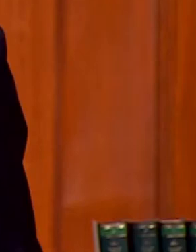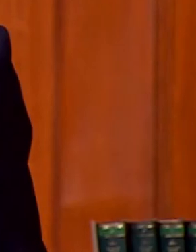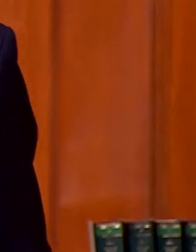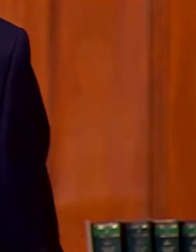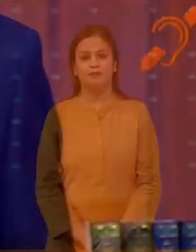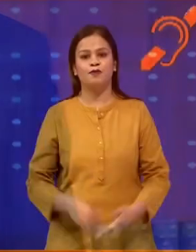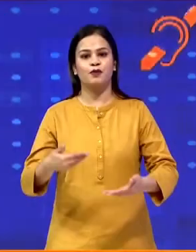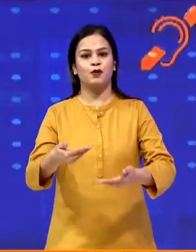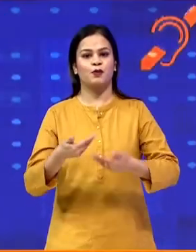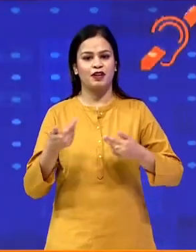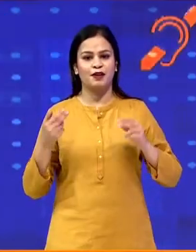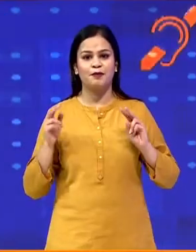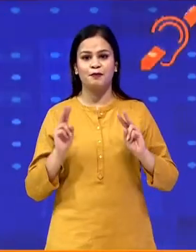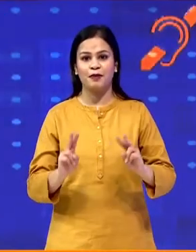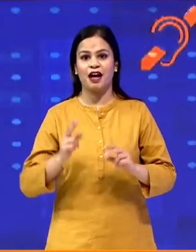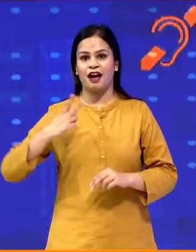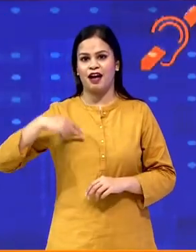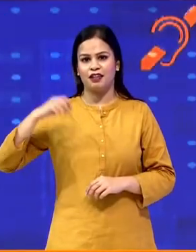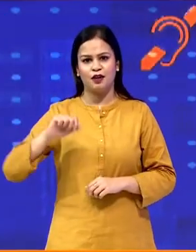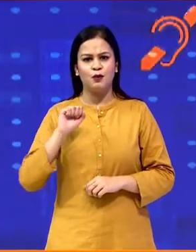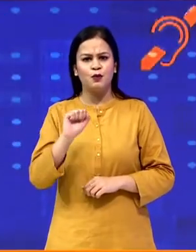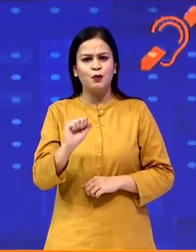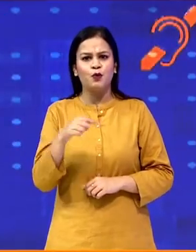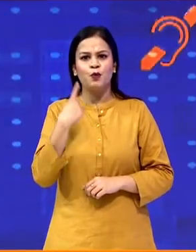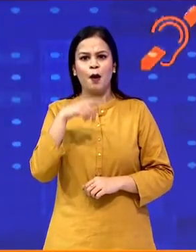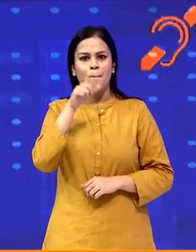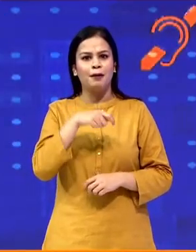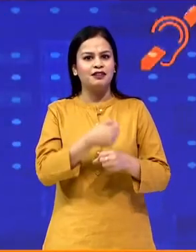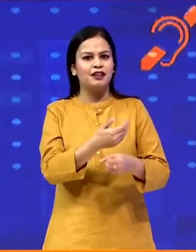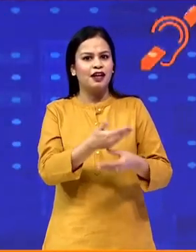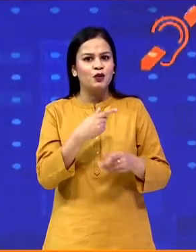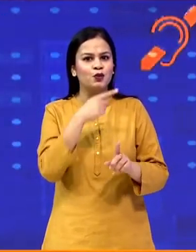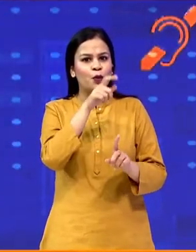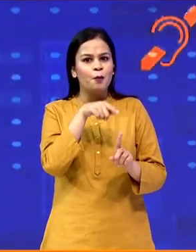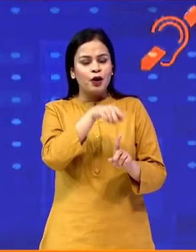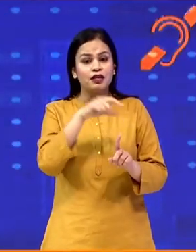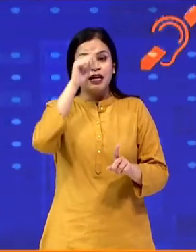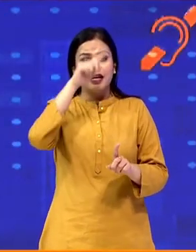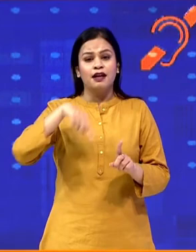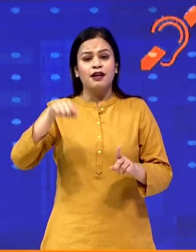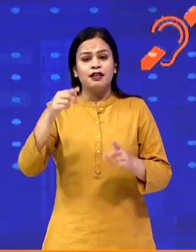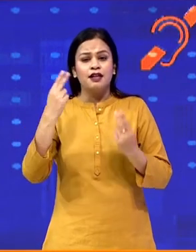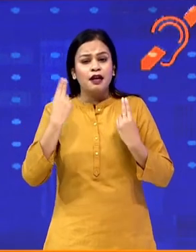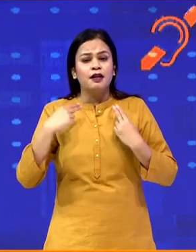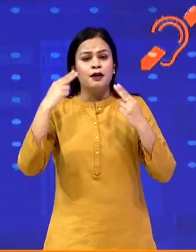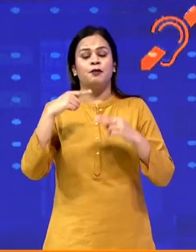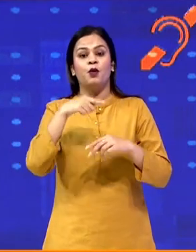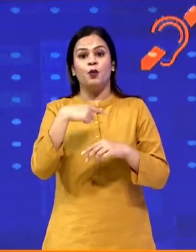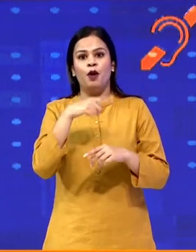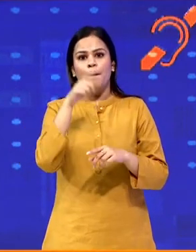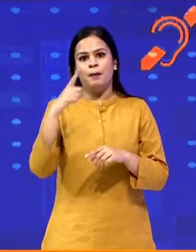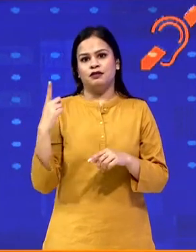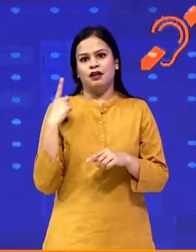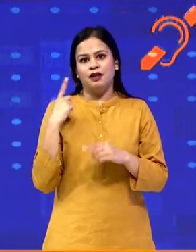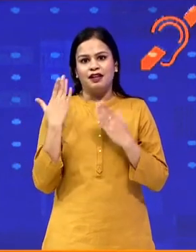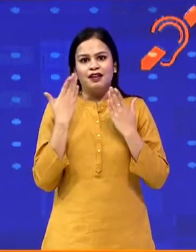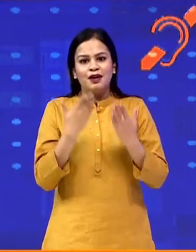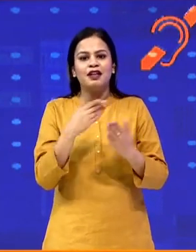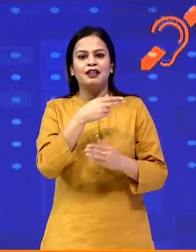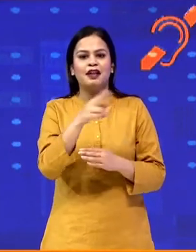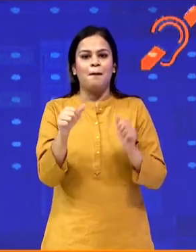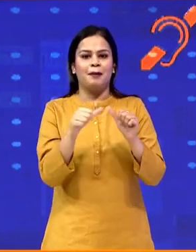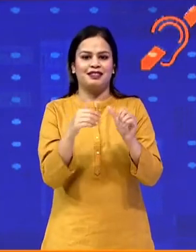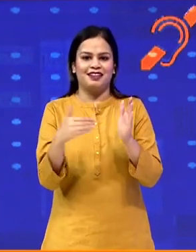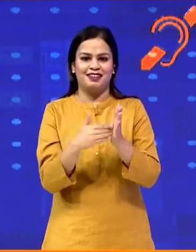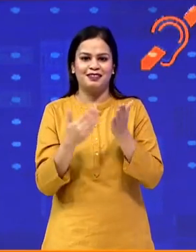वेलकम बैक आपके अदालत में आज हमारी मेहमान हैं हिंदुस्तान के सबसे सीनरी मोस्ट नेताओं में से एक गुलाम नबी